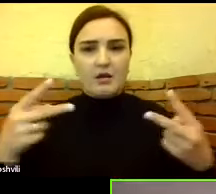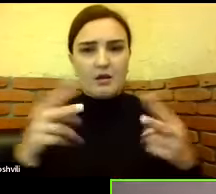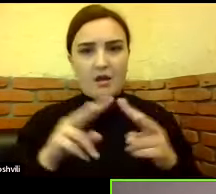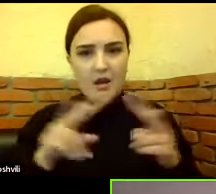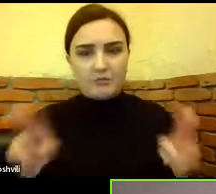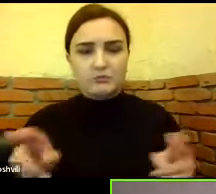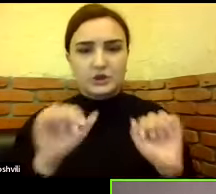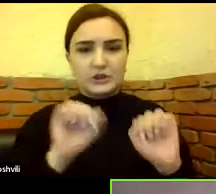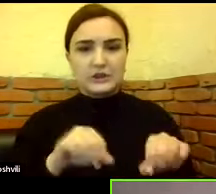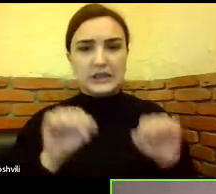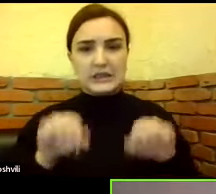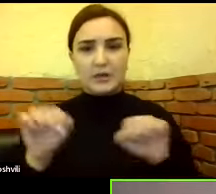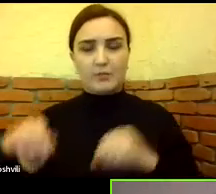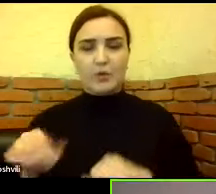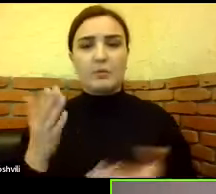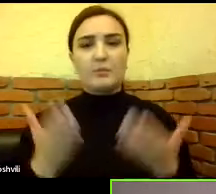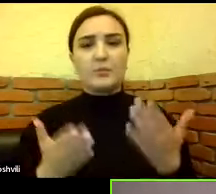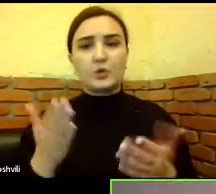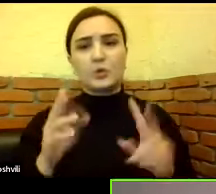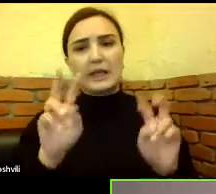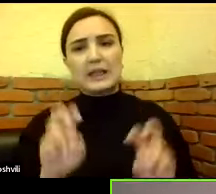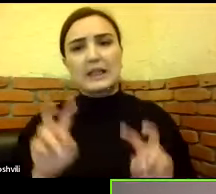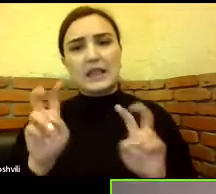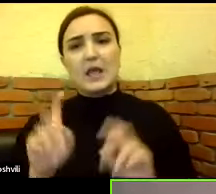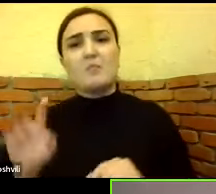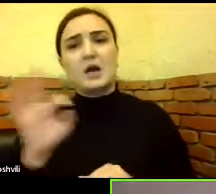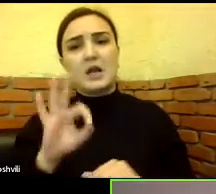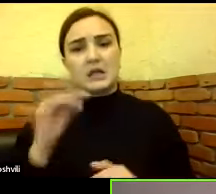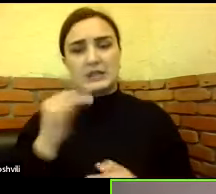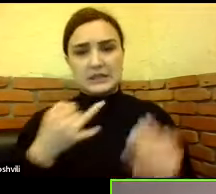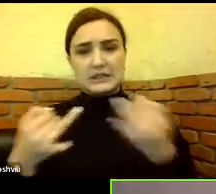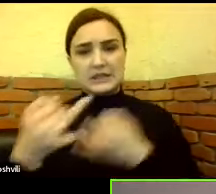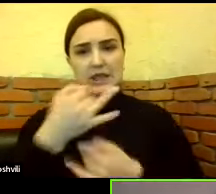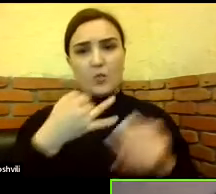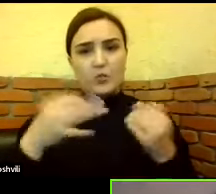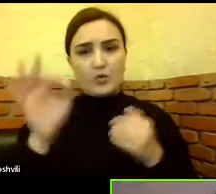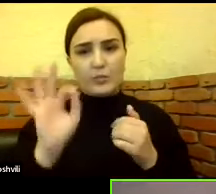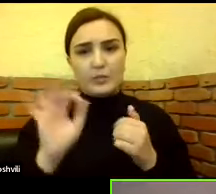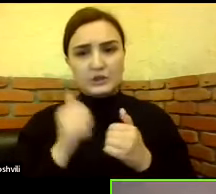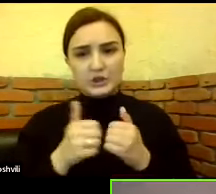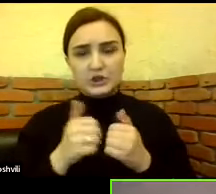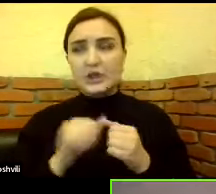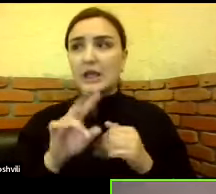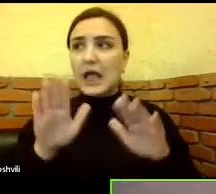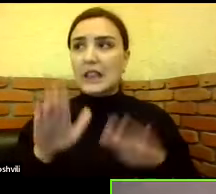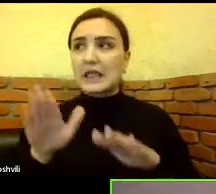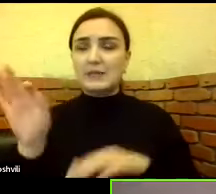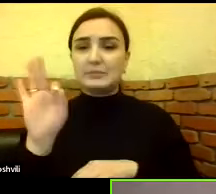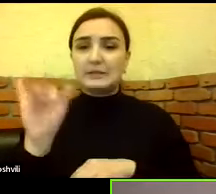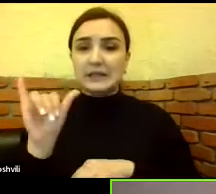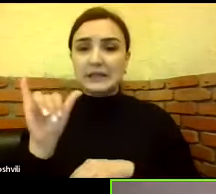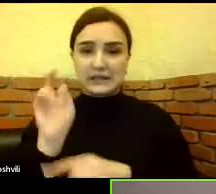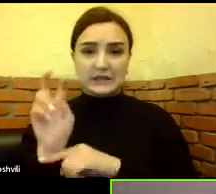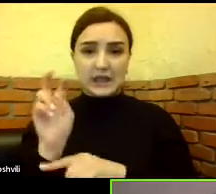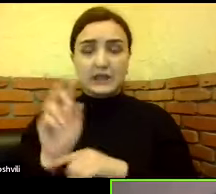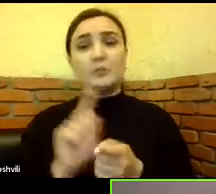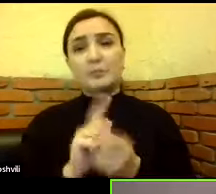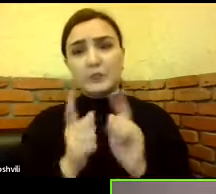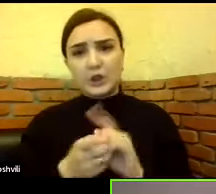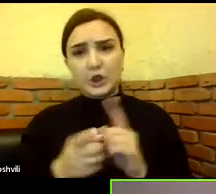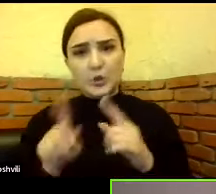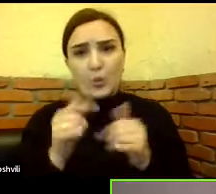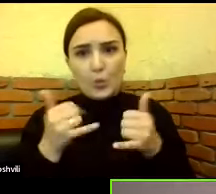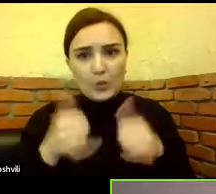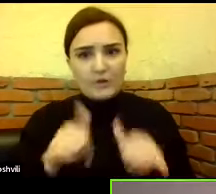თუ თემები, როდესაც ლაპარაკობენ ხშირად, ან ადგილები, სადაც დადიან, ან პირიქით ძალიან უკურთხომა